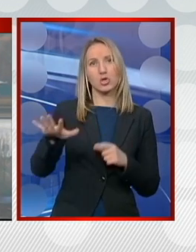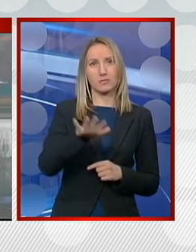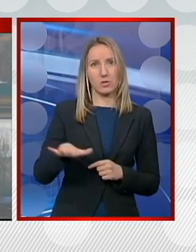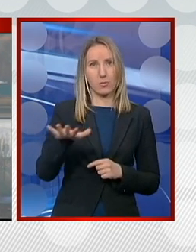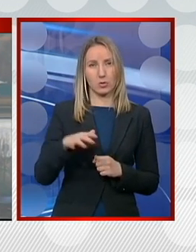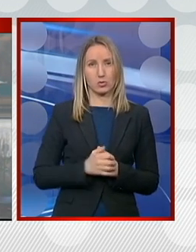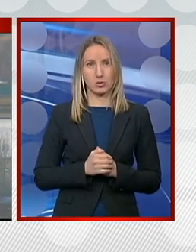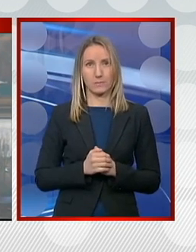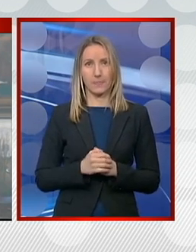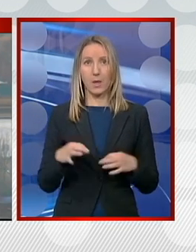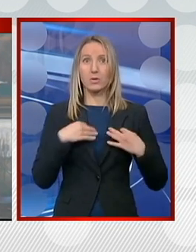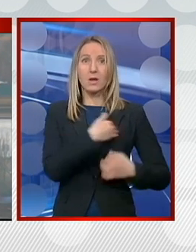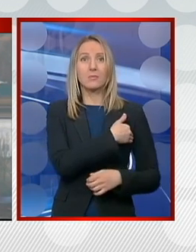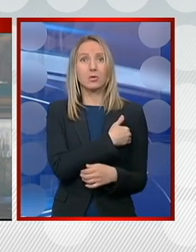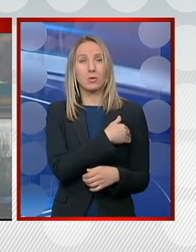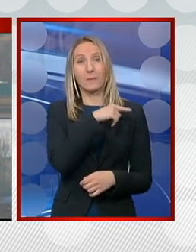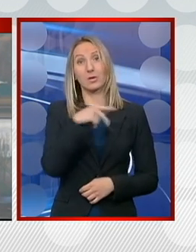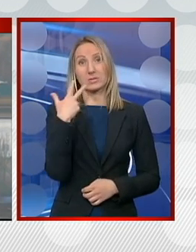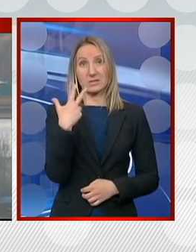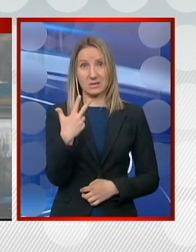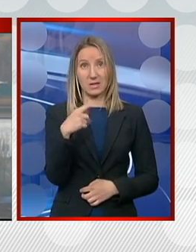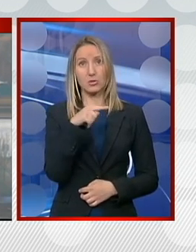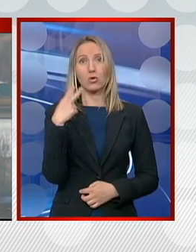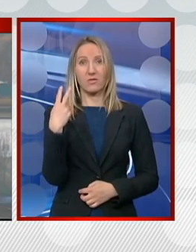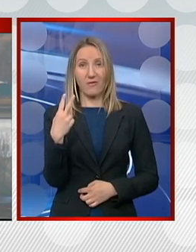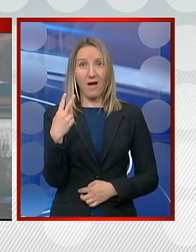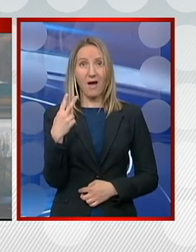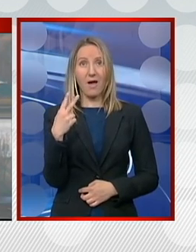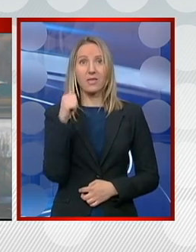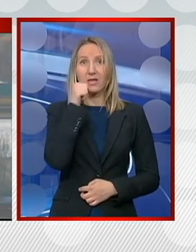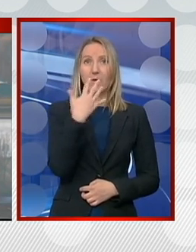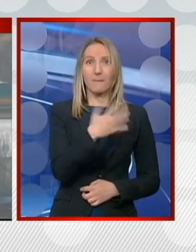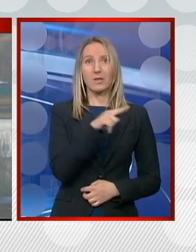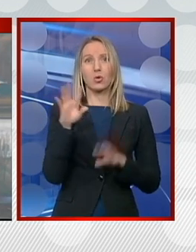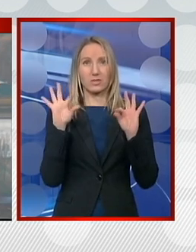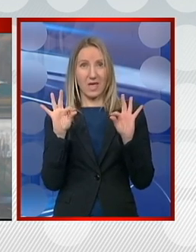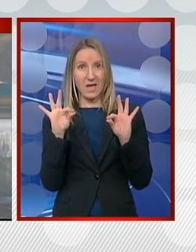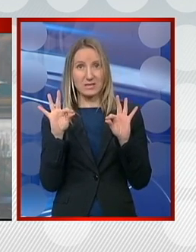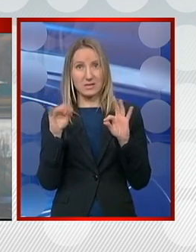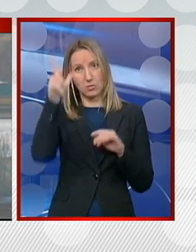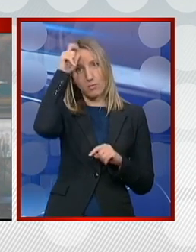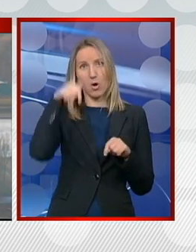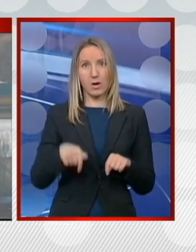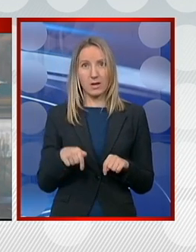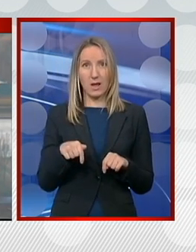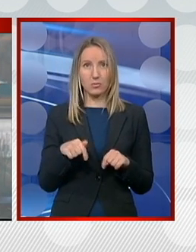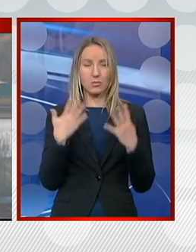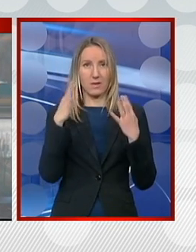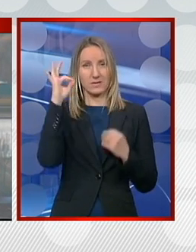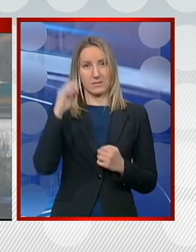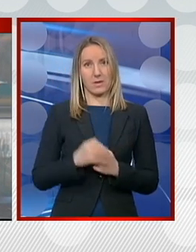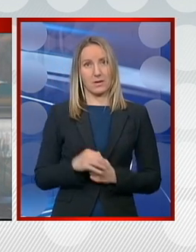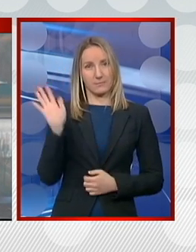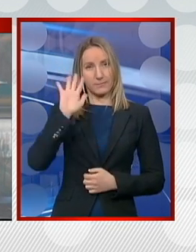području. Jutarnja temperatura od minus 3 do 2 stepena, dnevna od 5 do 10 stepeni, u Beogradu stepen